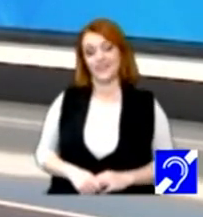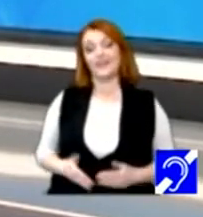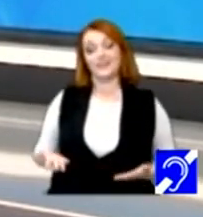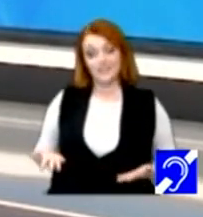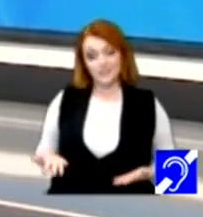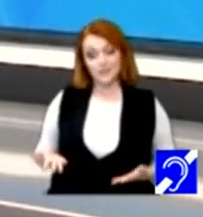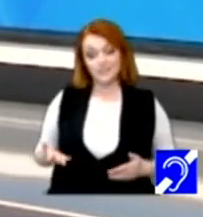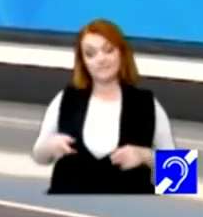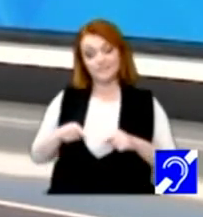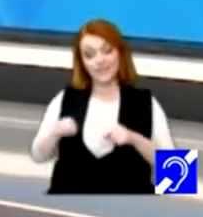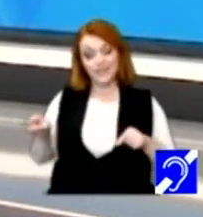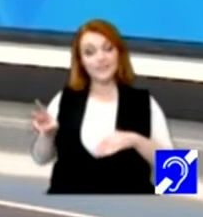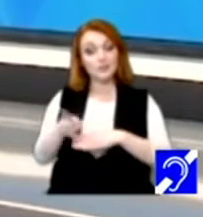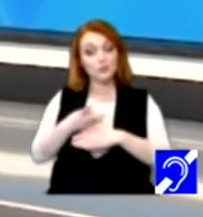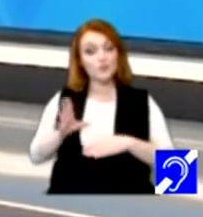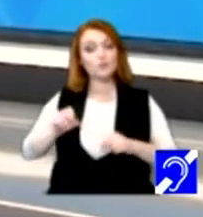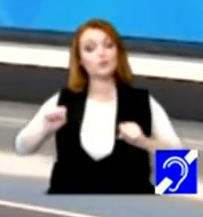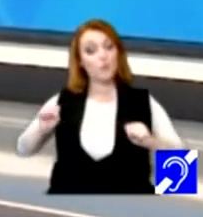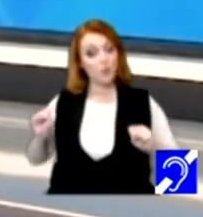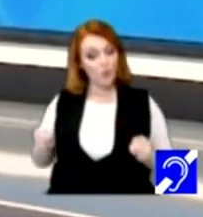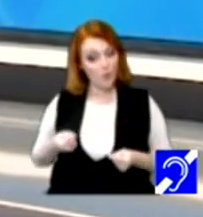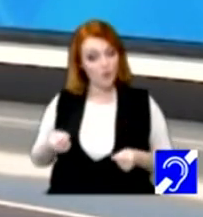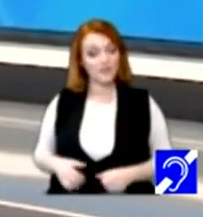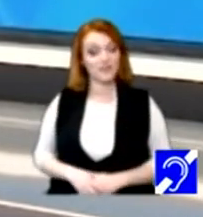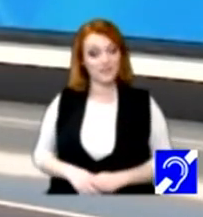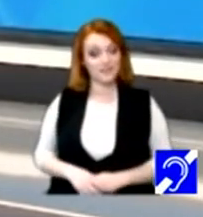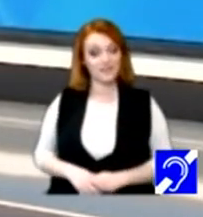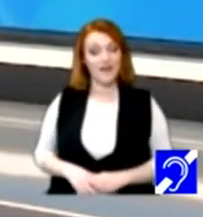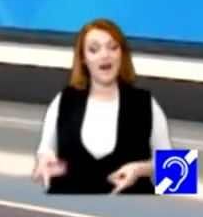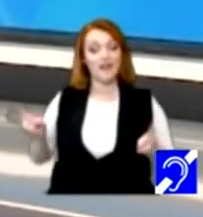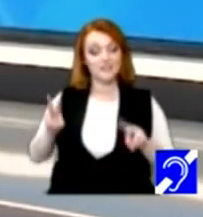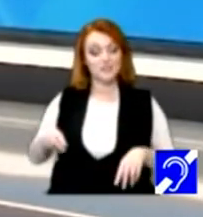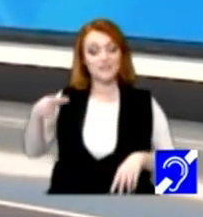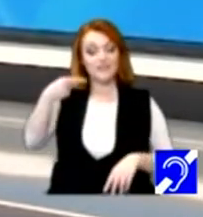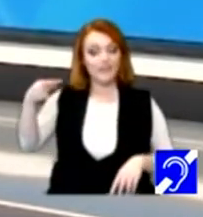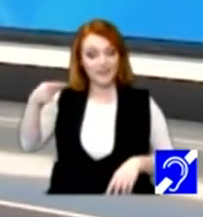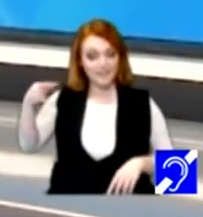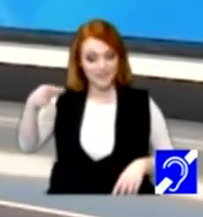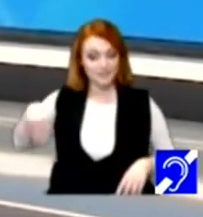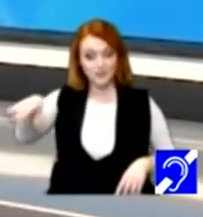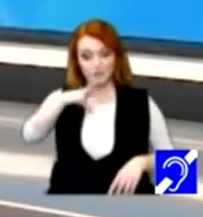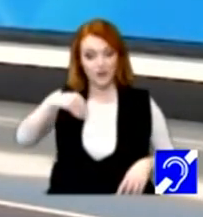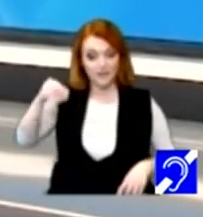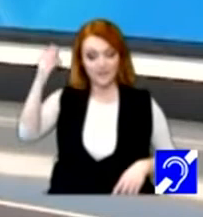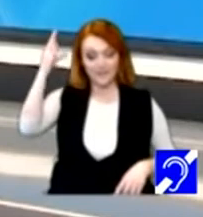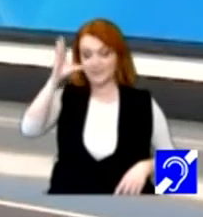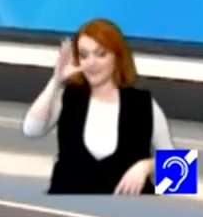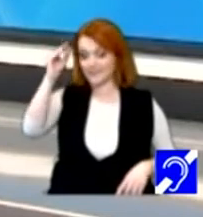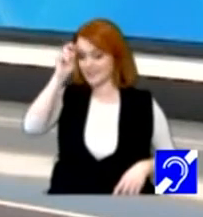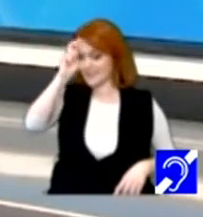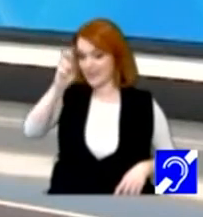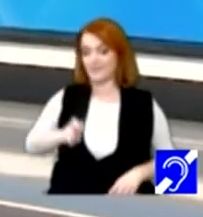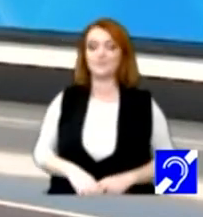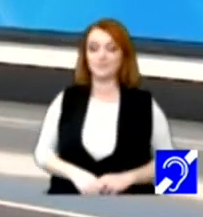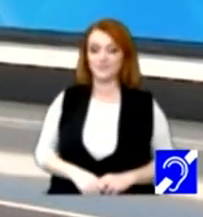păcate, această noapte va fi tot geroasă, iar temperaturile rămân negative în toată țara. În jumătatea de nord va fi cel mai frig, la Bălți